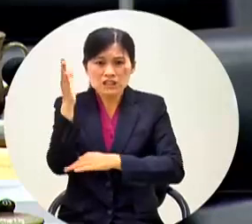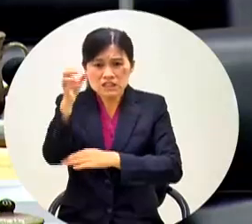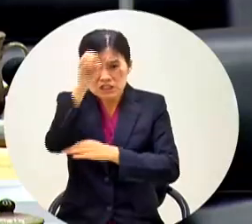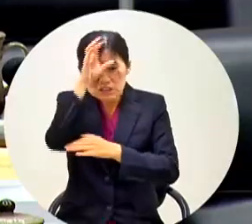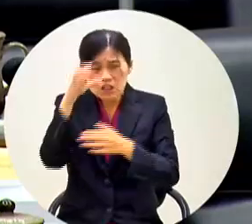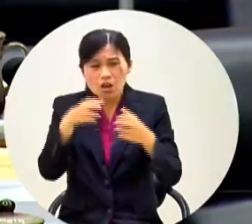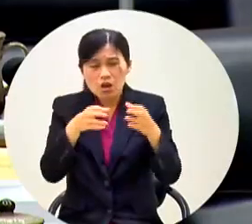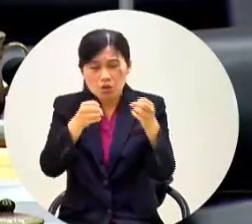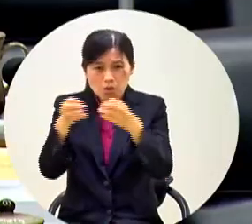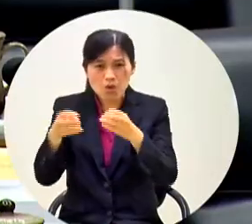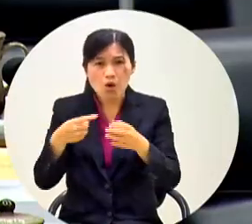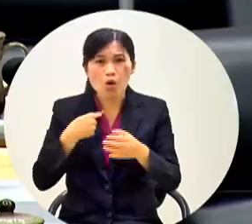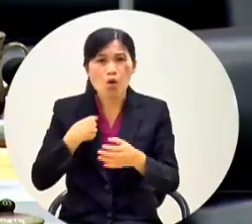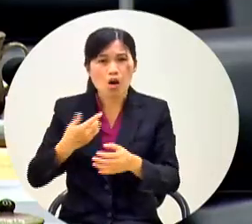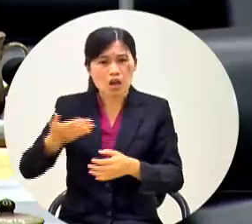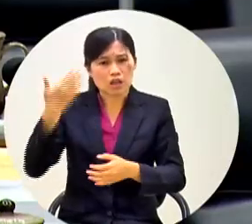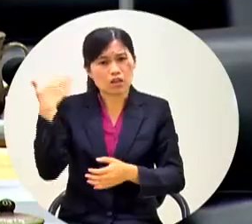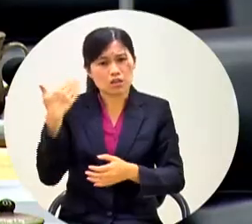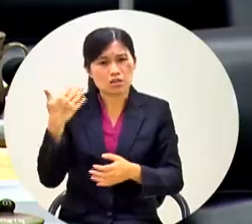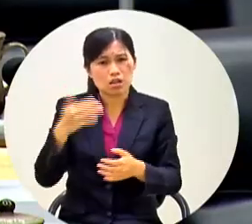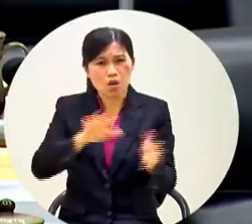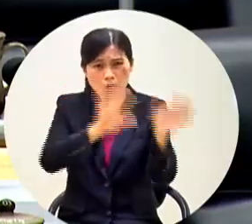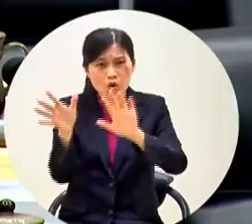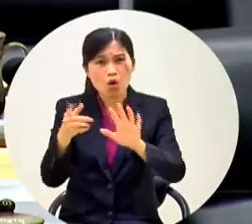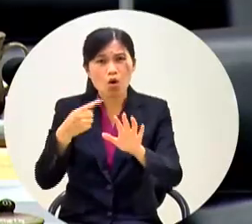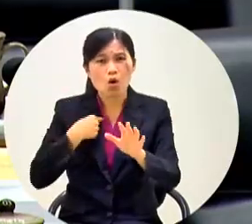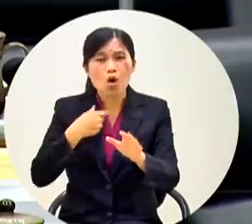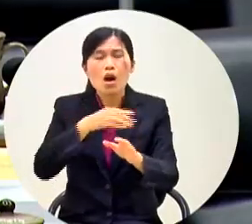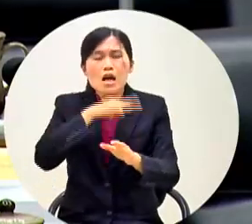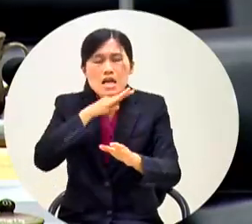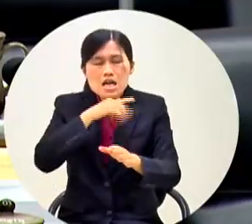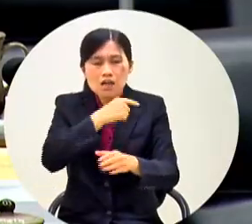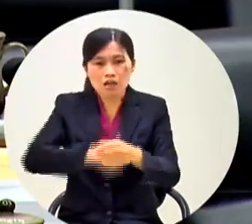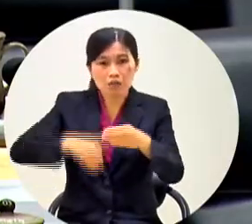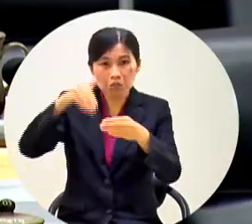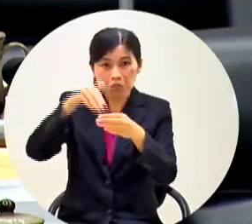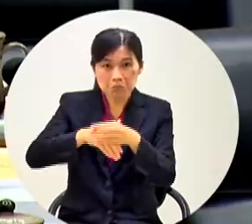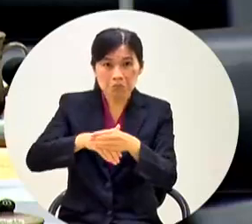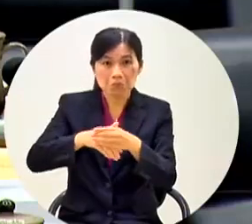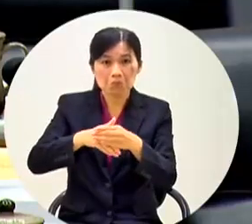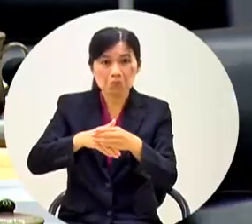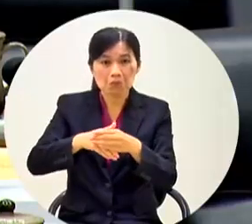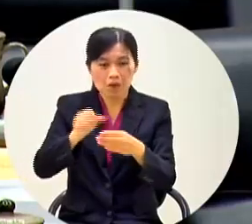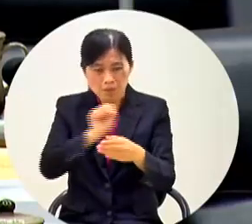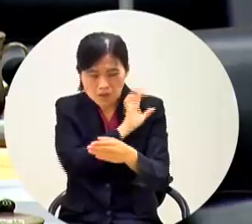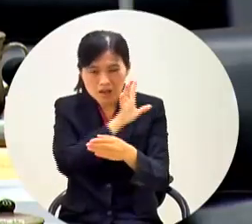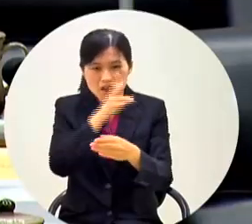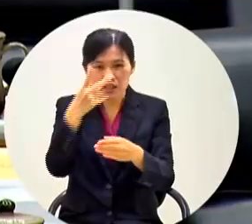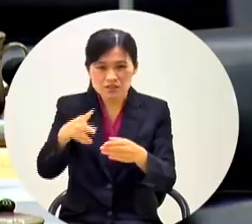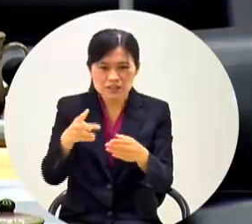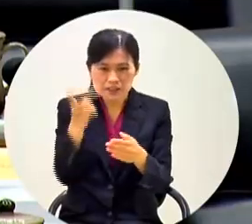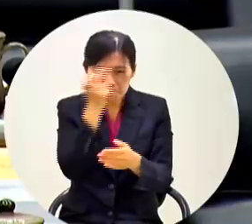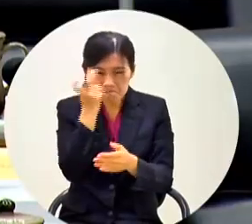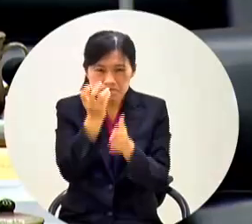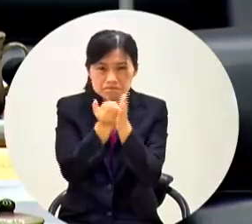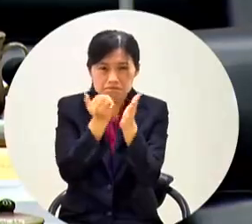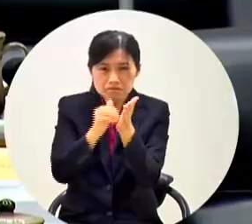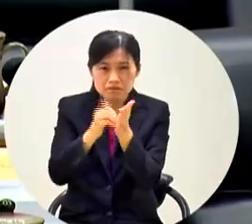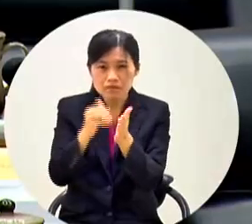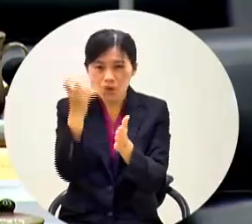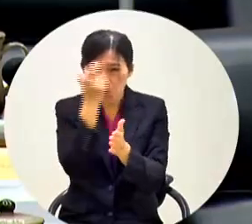尼，等选举结束，咱再来好好心无声。好、哦，所以呢，我必须在这里向高雄市民知